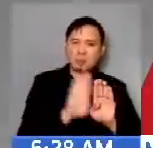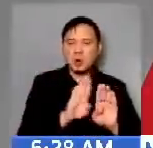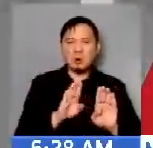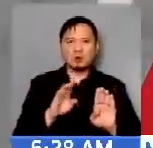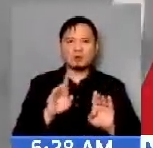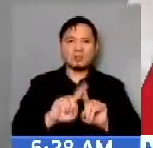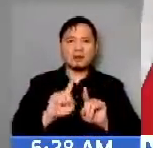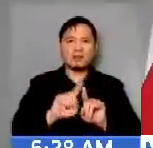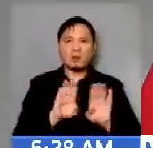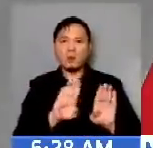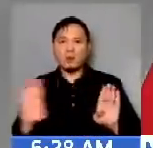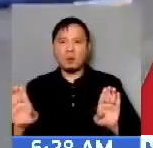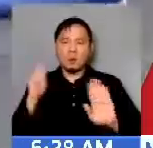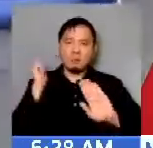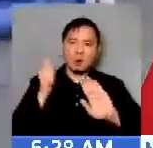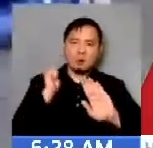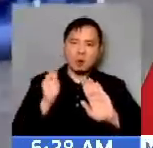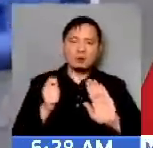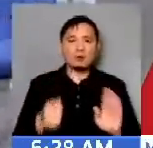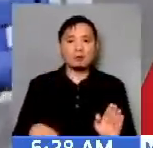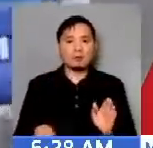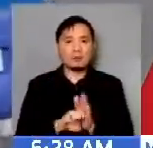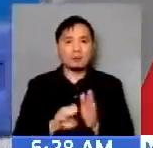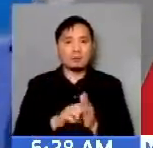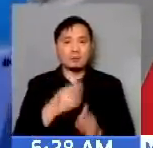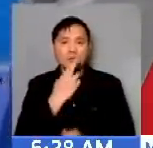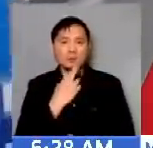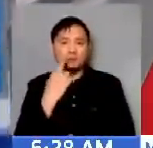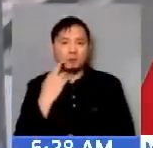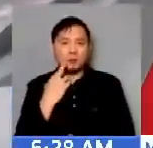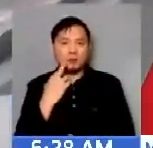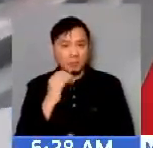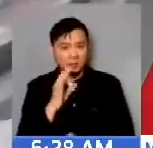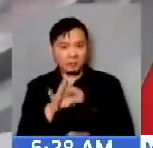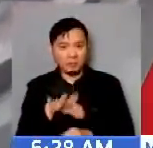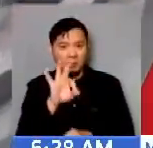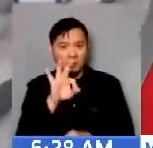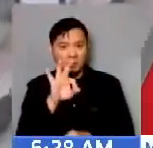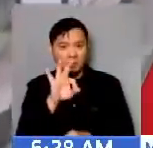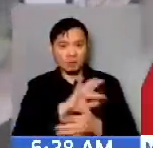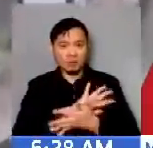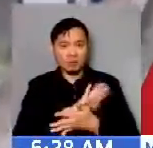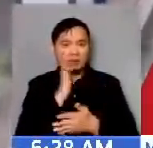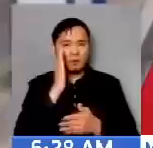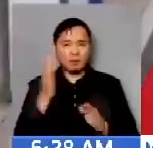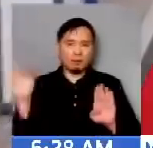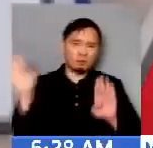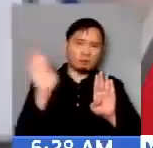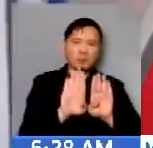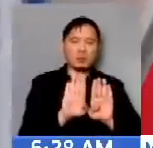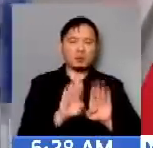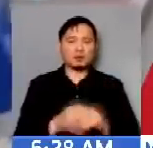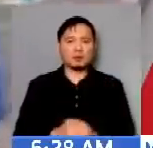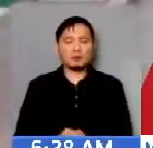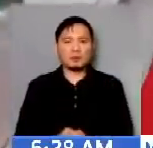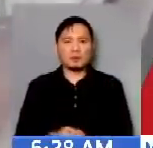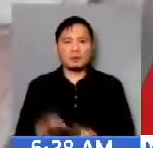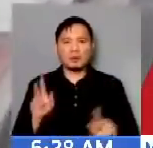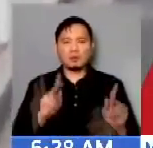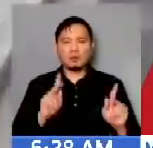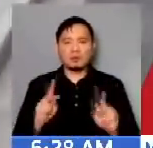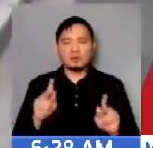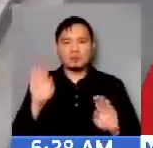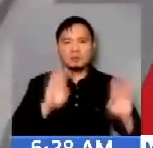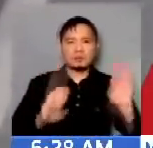gaya ng mga restaurant kung saan may nagpositibo sa COVID-19. Inalmahan naman ito ng mga residente. Nasa 25 million na residente